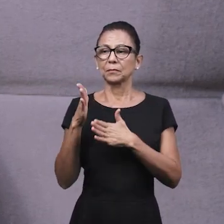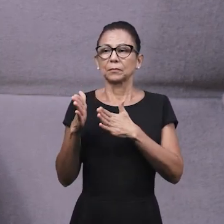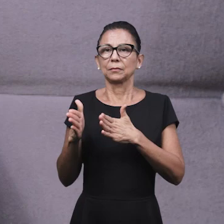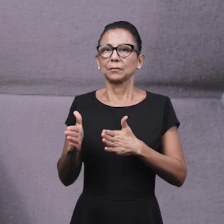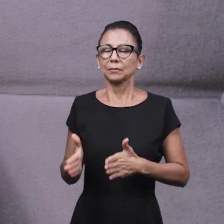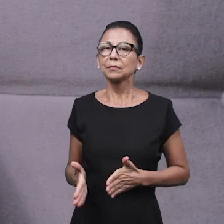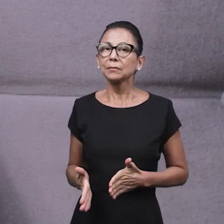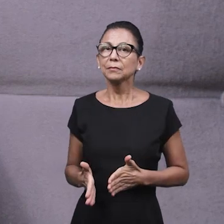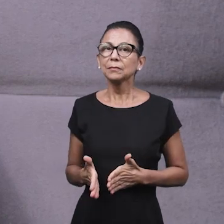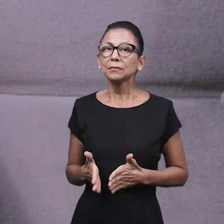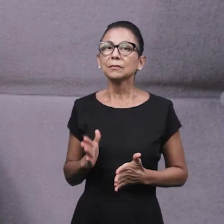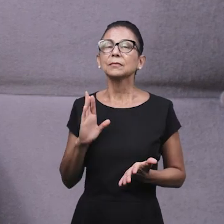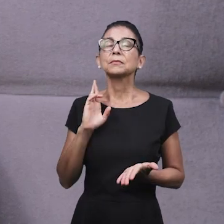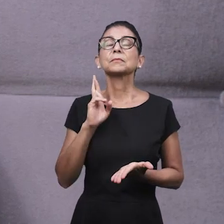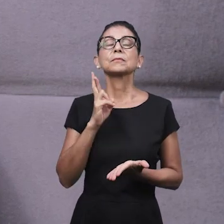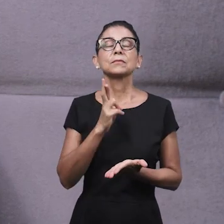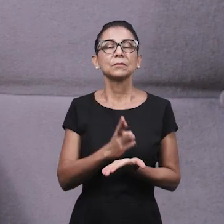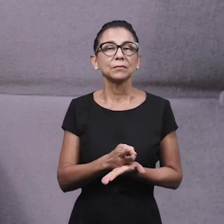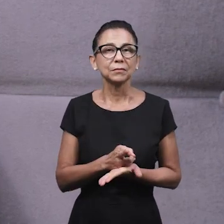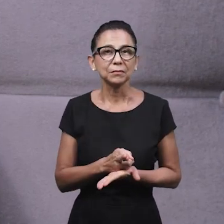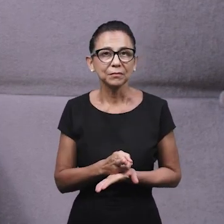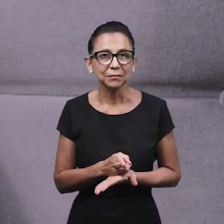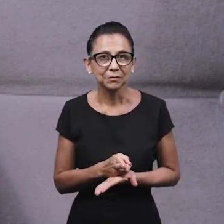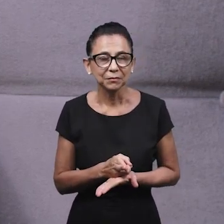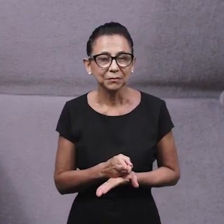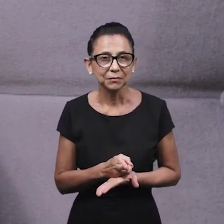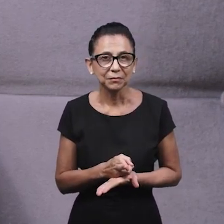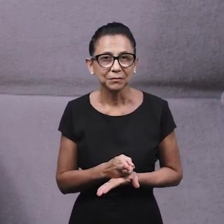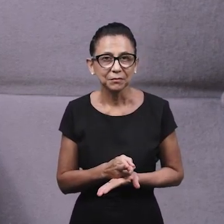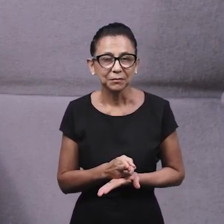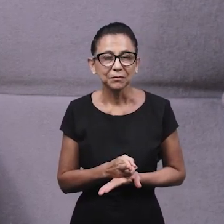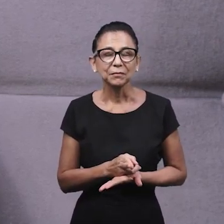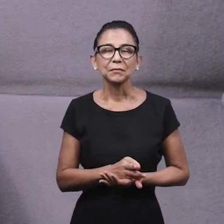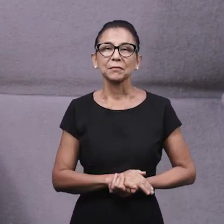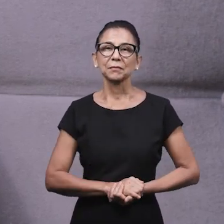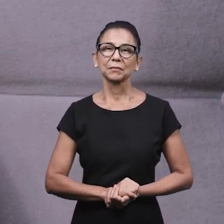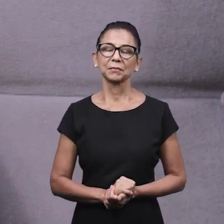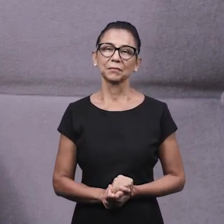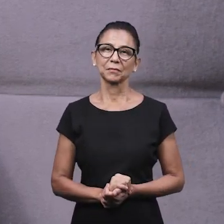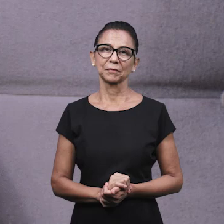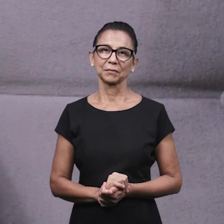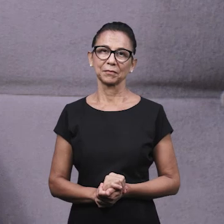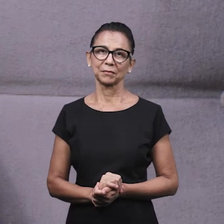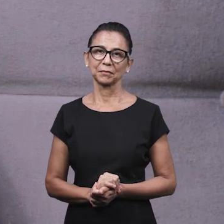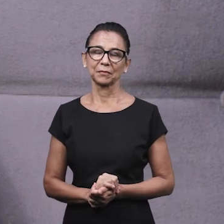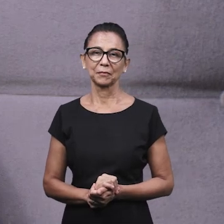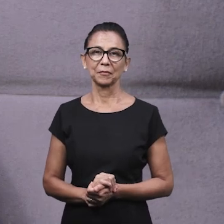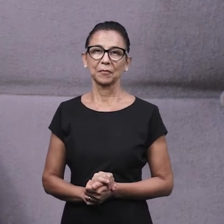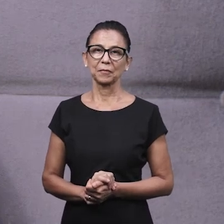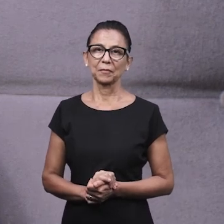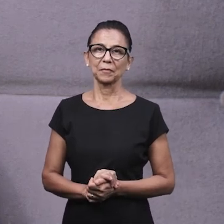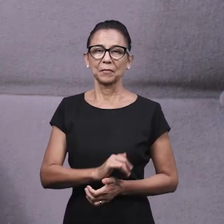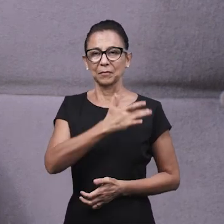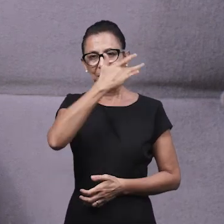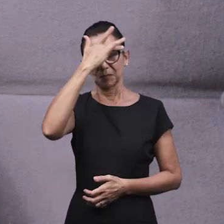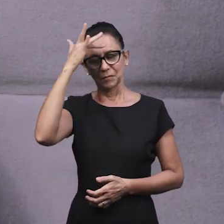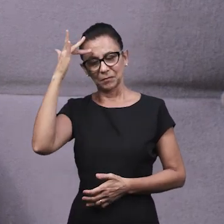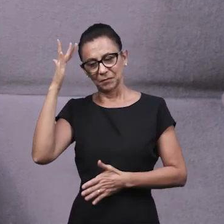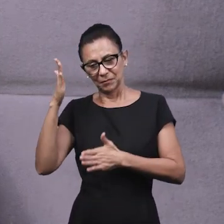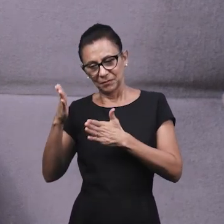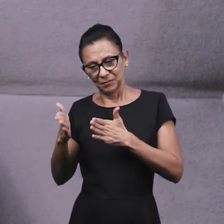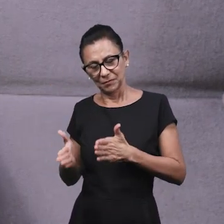Le résultat pour celui qui est fidèle, le résultat de la fidélité, c'est ce Dieu.